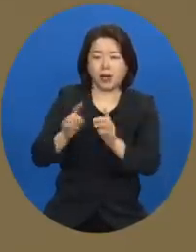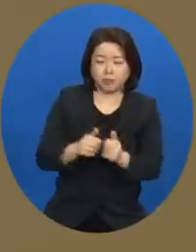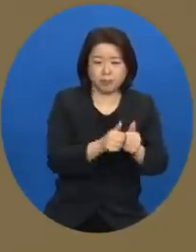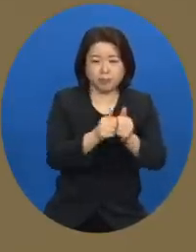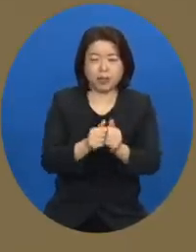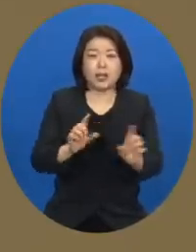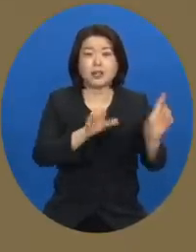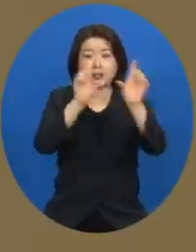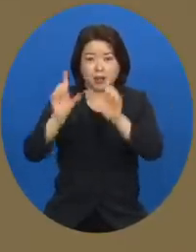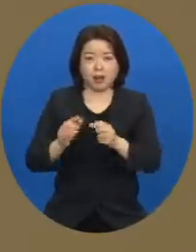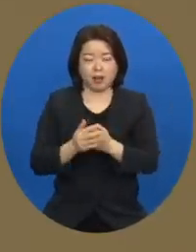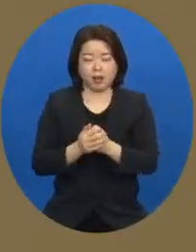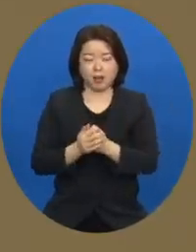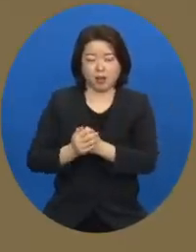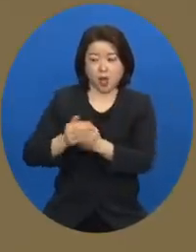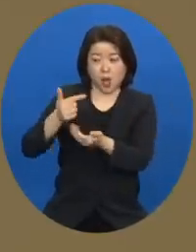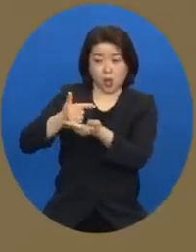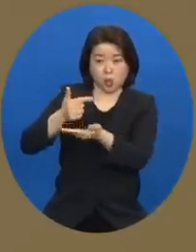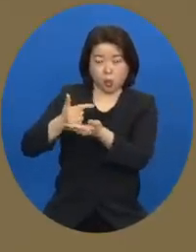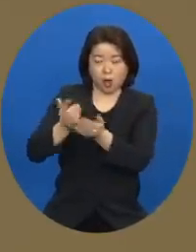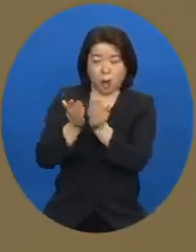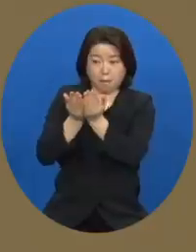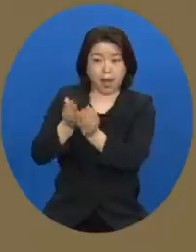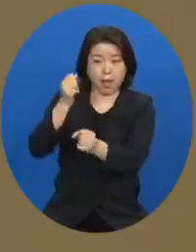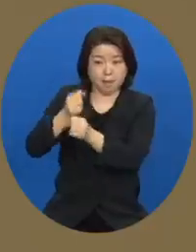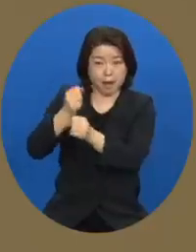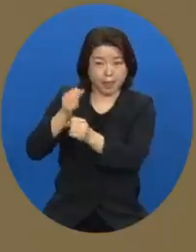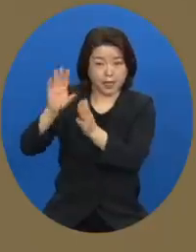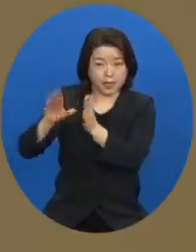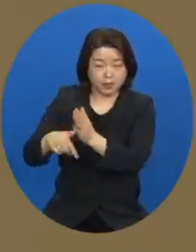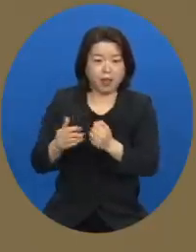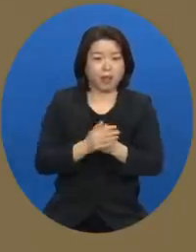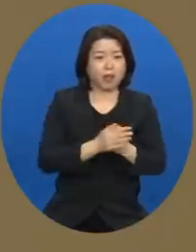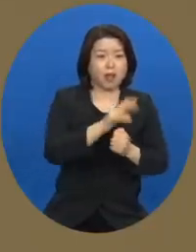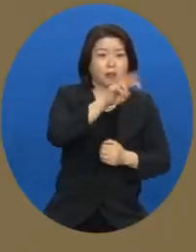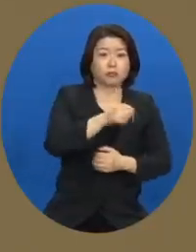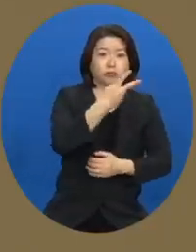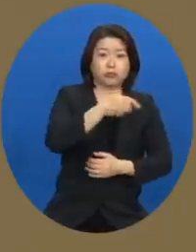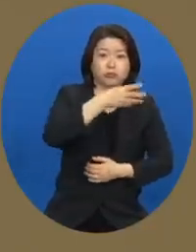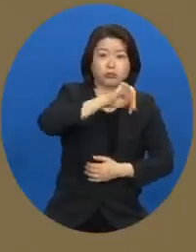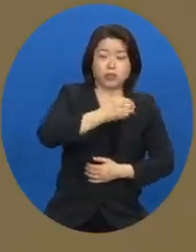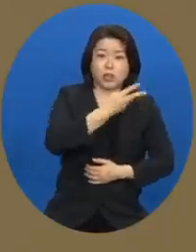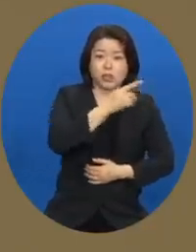그러니까 노아가 방주를 지을 때 무드셀라가 같이 있었던 겁니다.